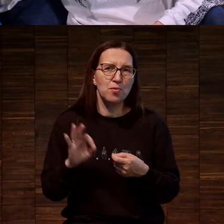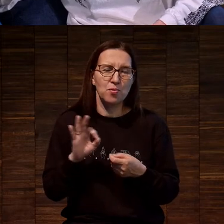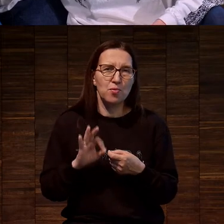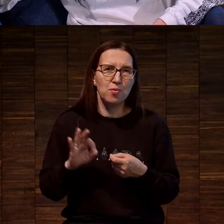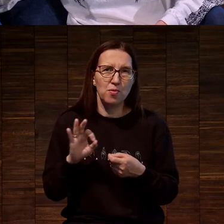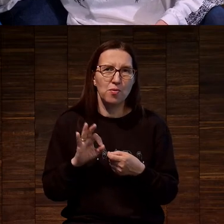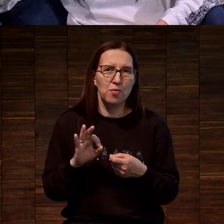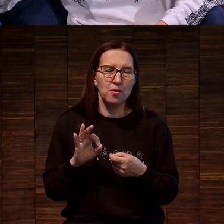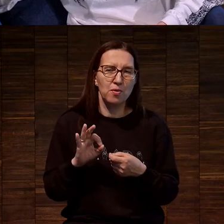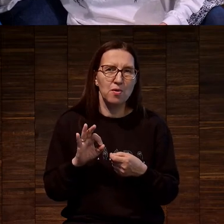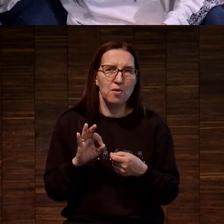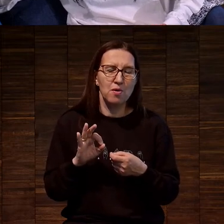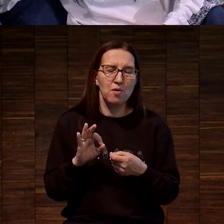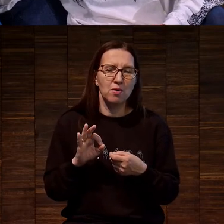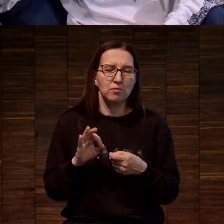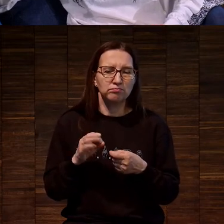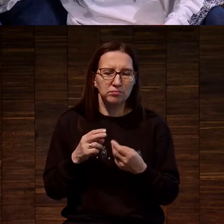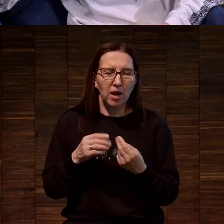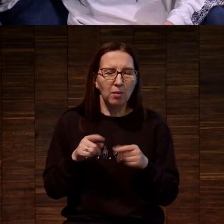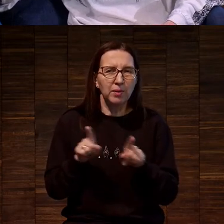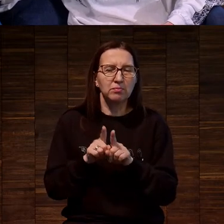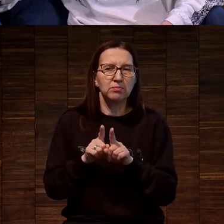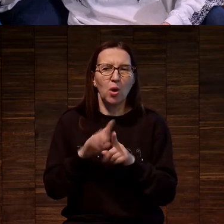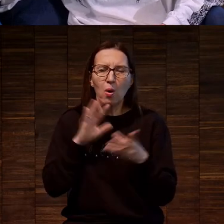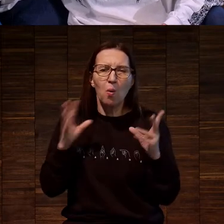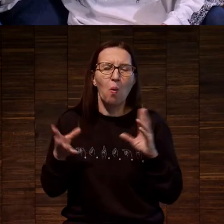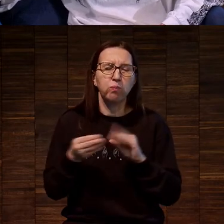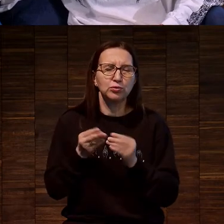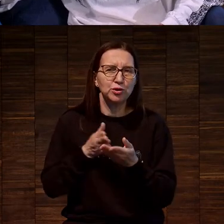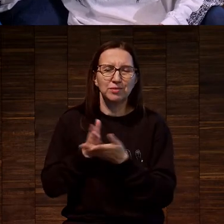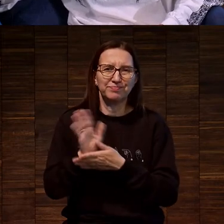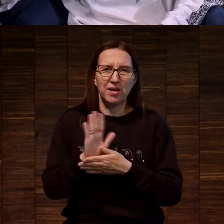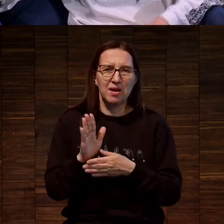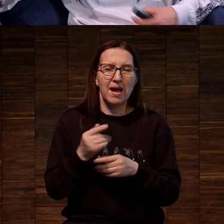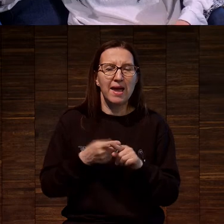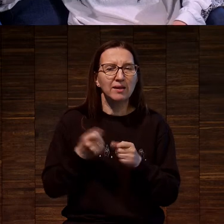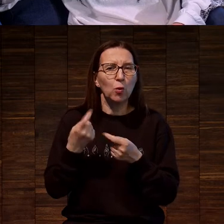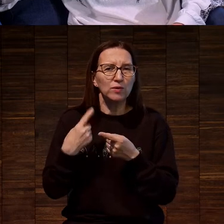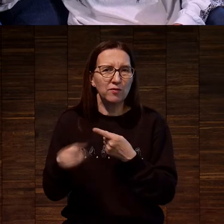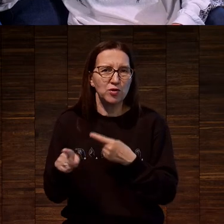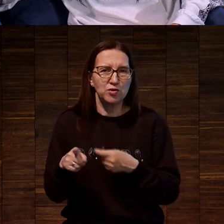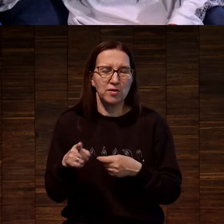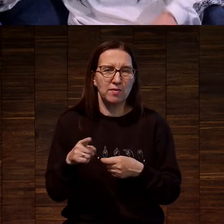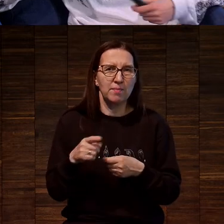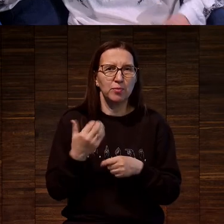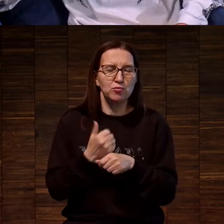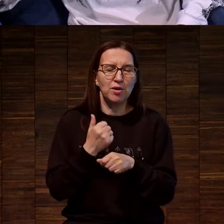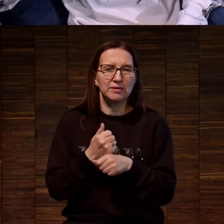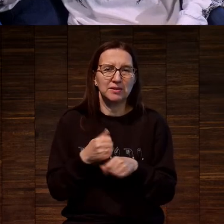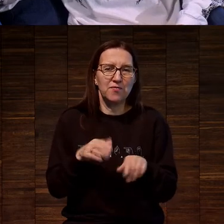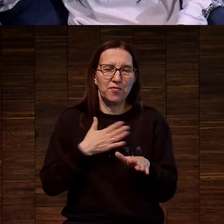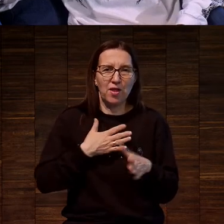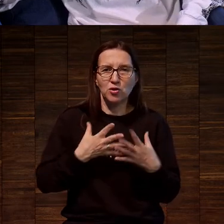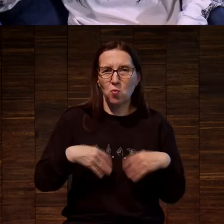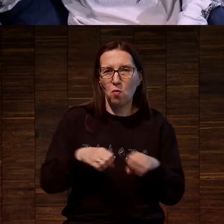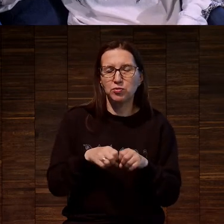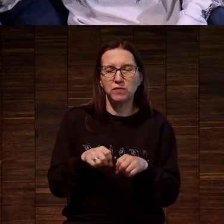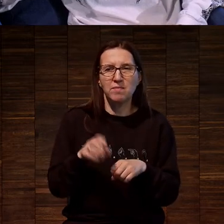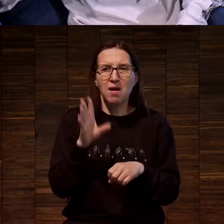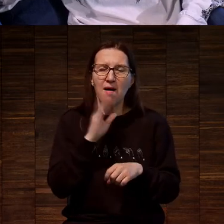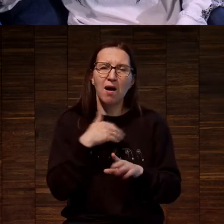общей повестки классической, когда люди, когда выживает сильнейший, выживает только